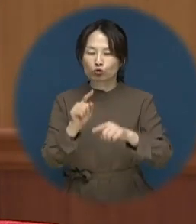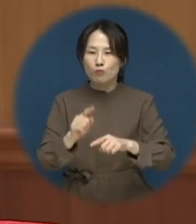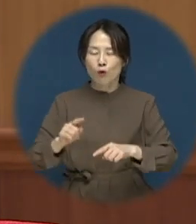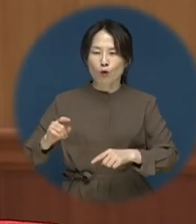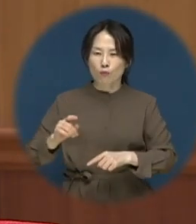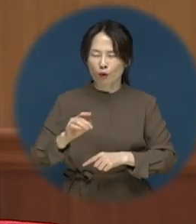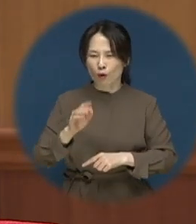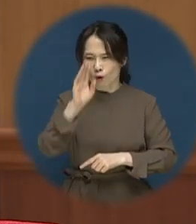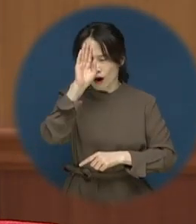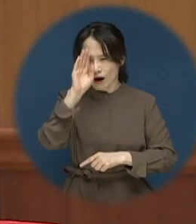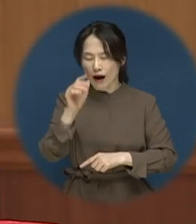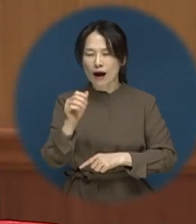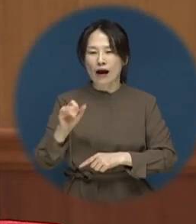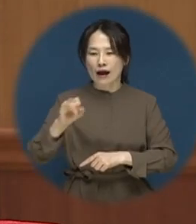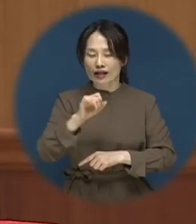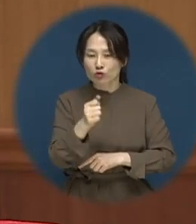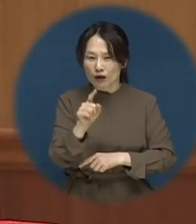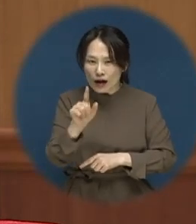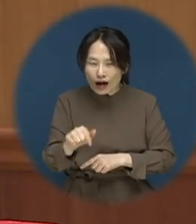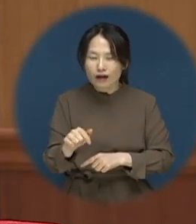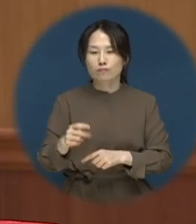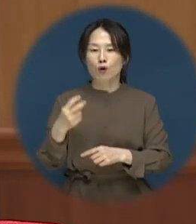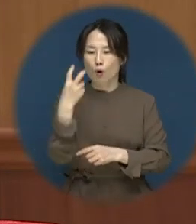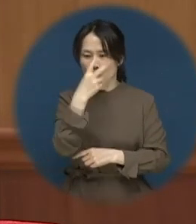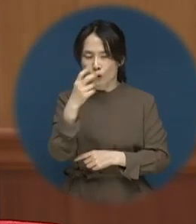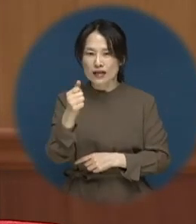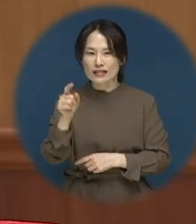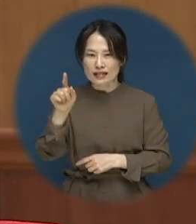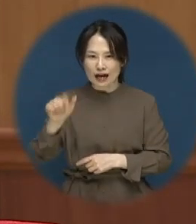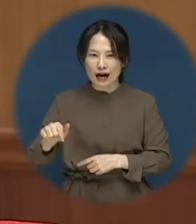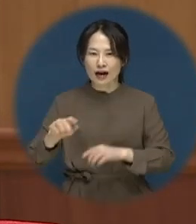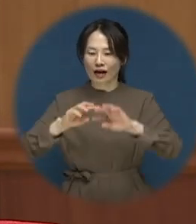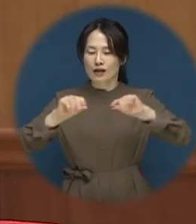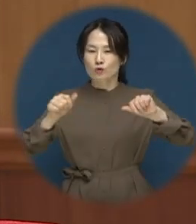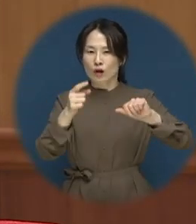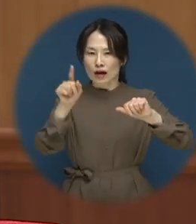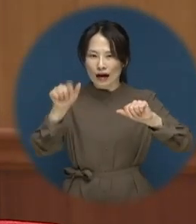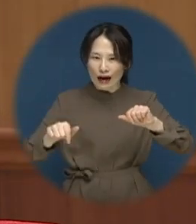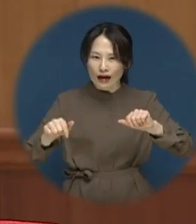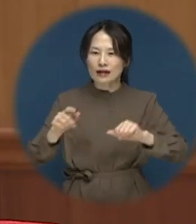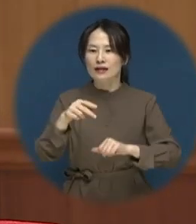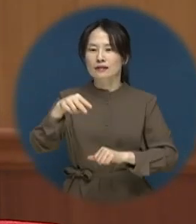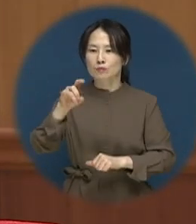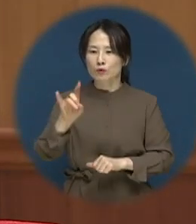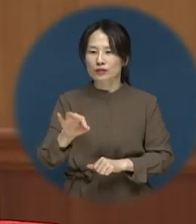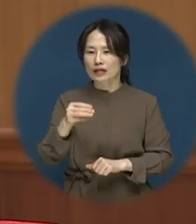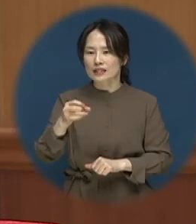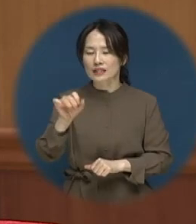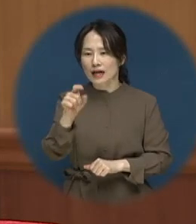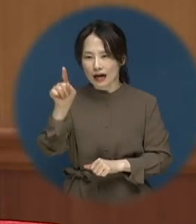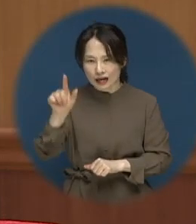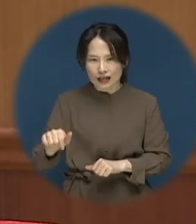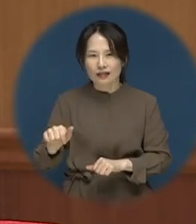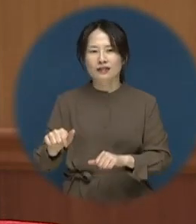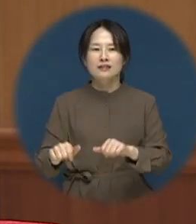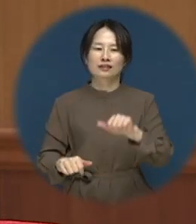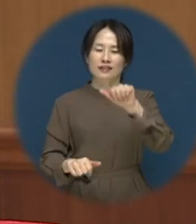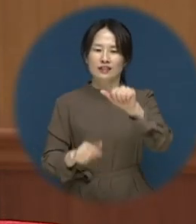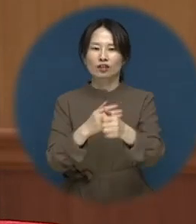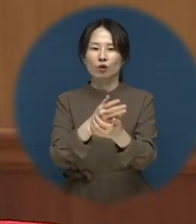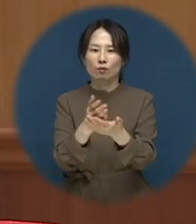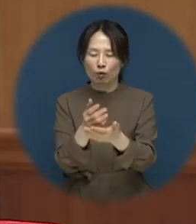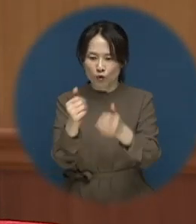다음에 토양학, 관리학, 생리학, 이렇게 5개 과목을 이제 오지 선다형으로 해서 시험을 보고요. 네, 네. 그